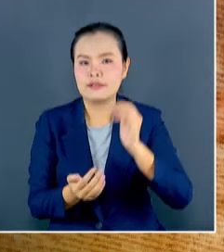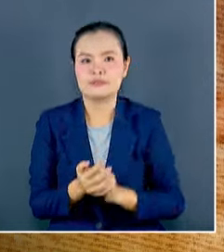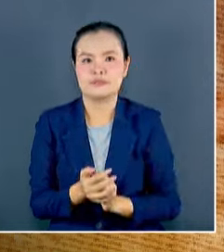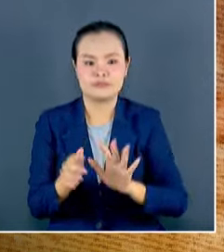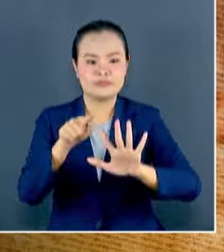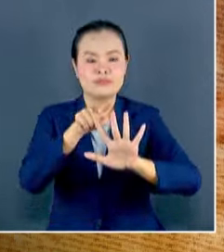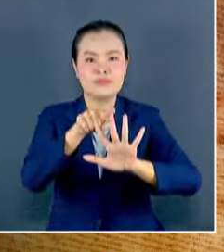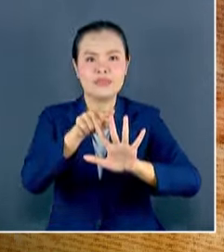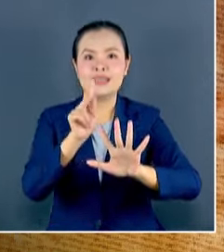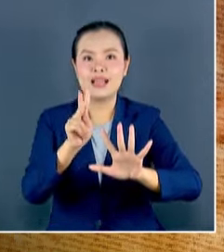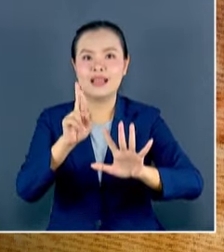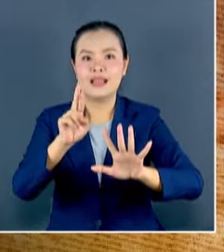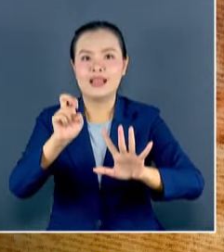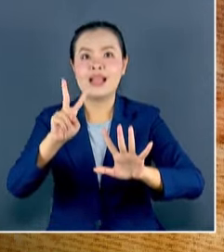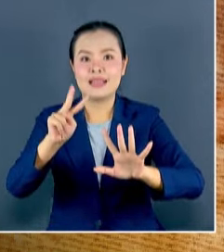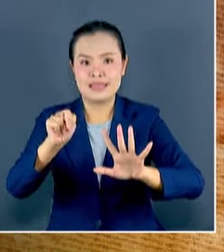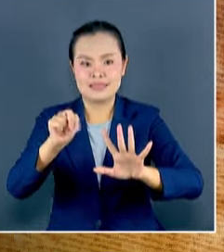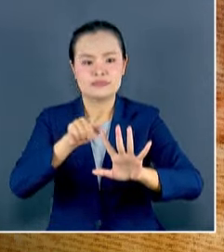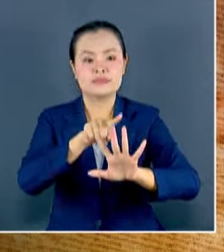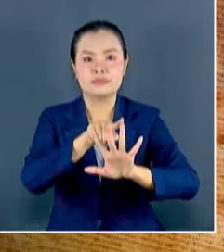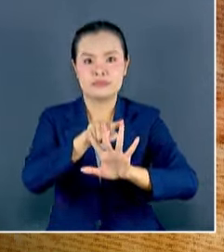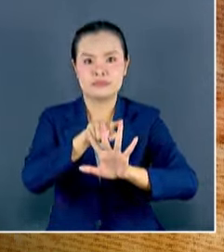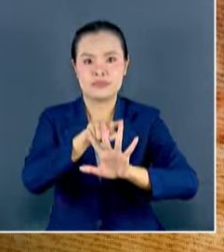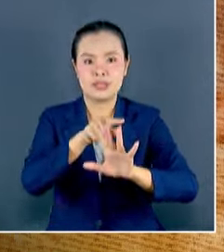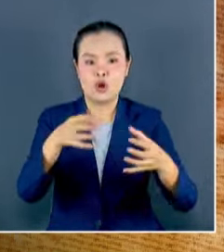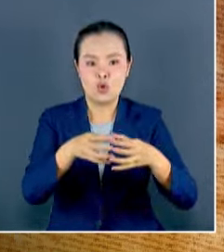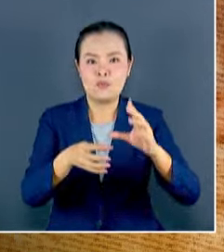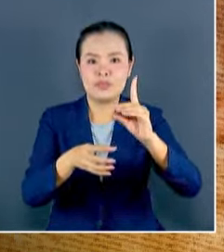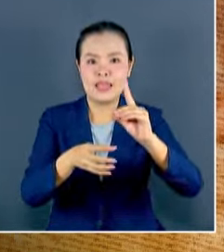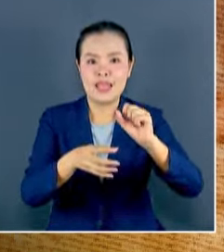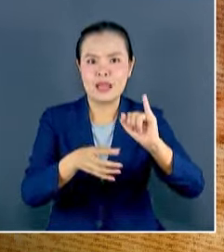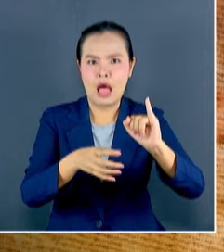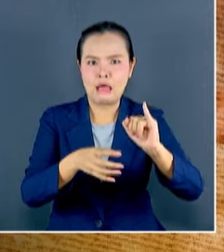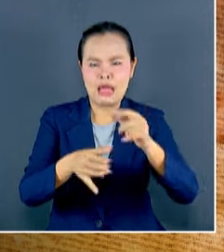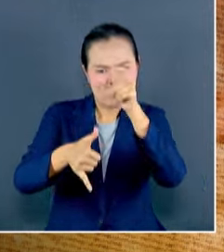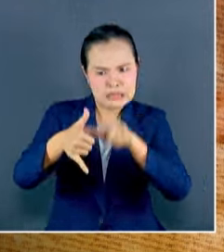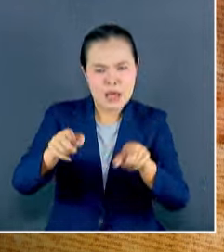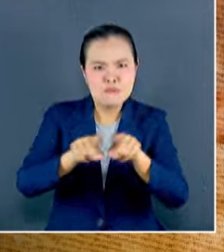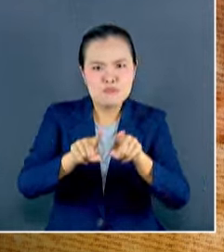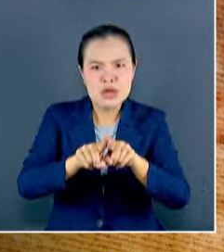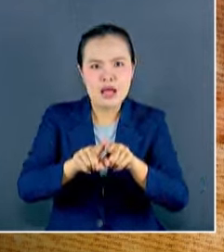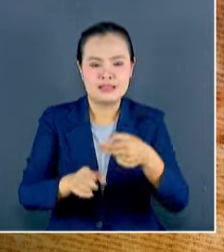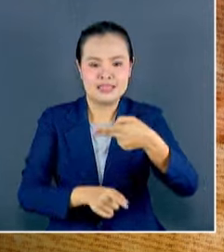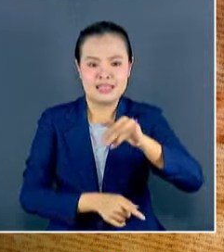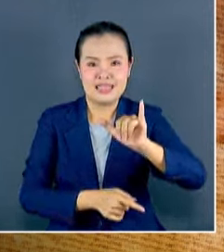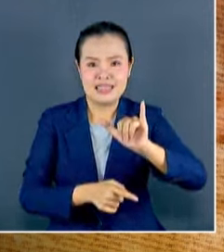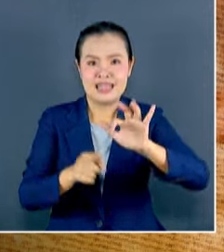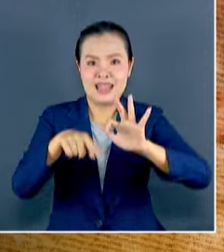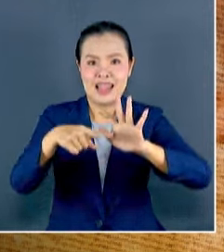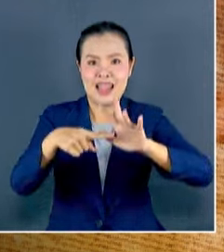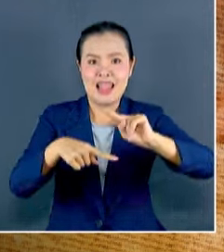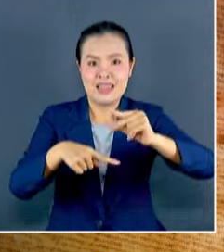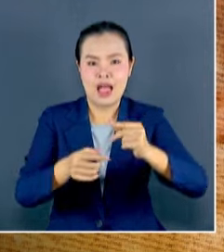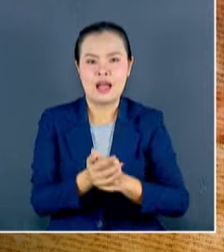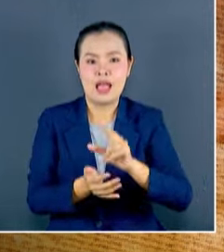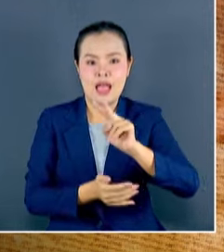นายกรินปิยพรไพศาลส่วนอีกกลุ่มที่ DSI พบพฤติกรรมแบบเดียวกันก็คือนายหยางยาซุงและน